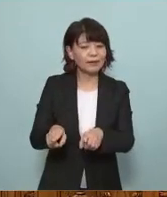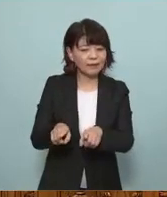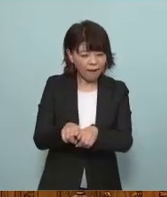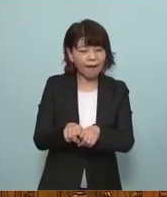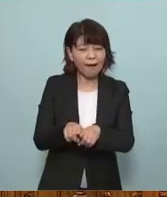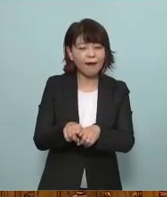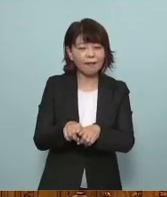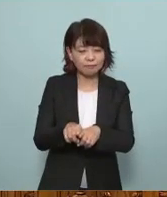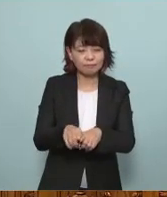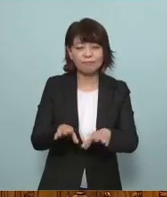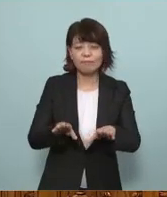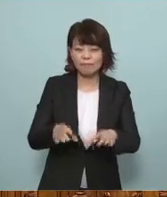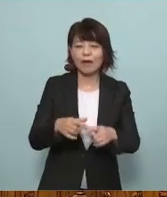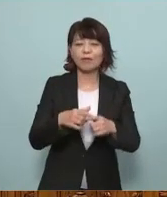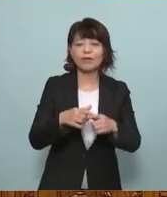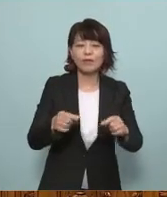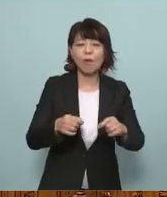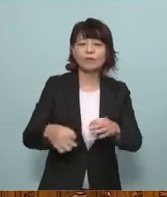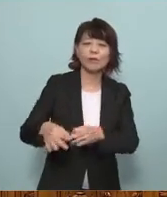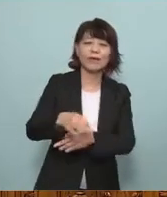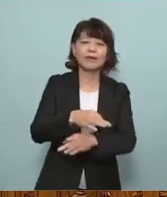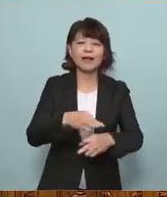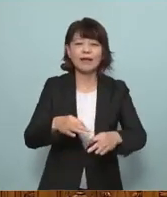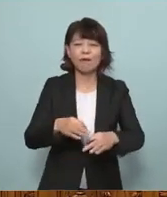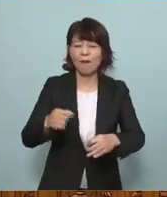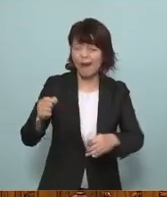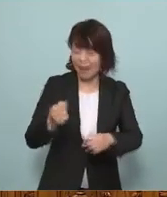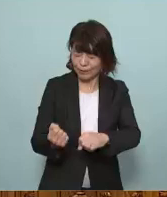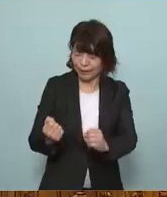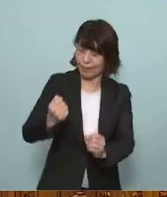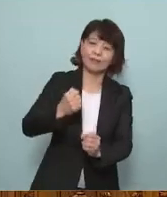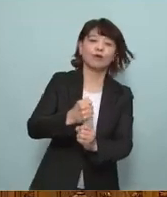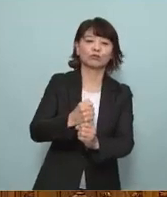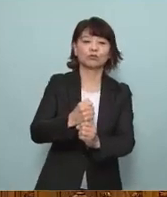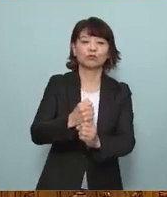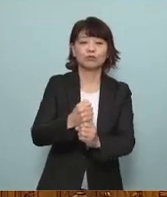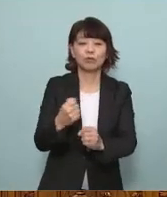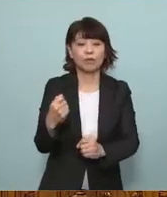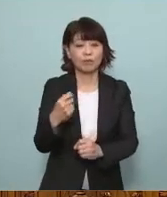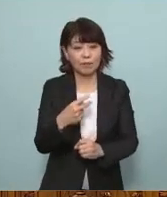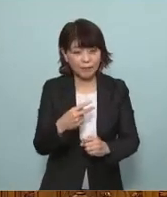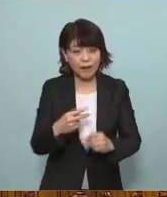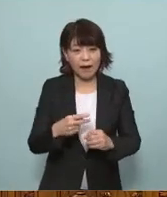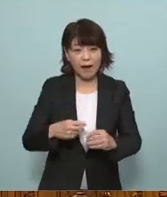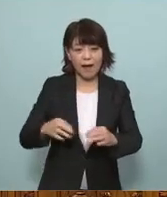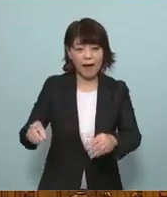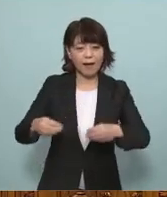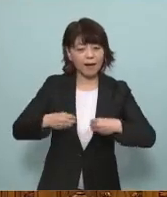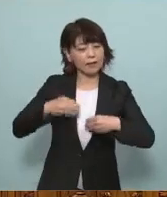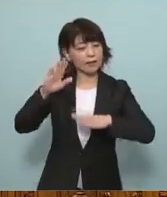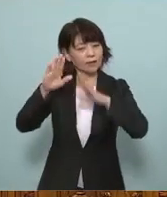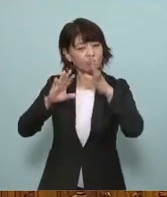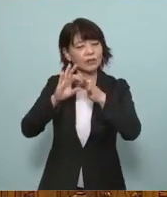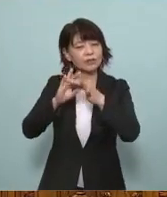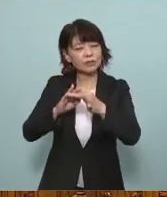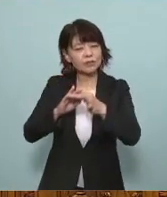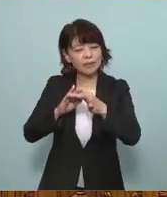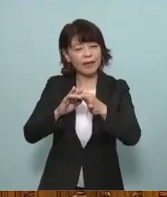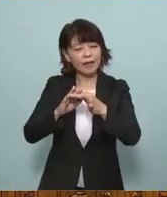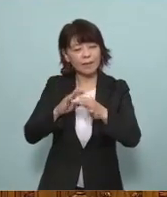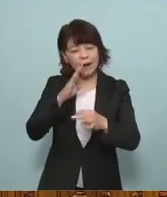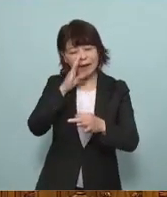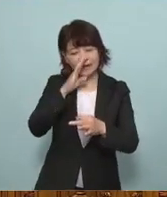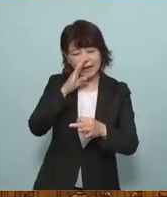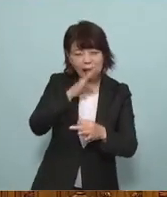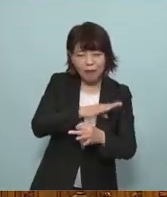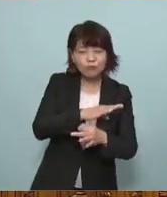ついた日本経済を一日も早く立て直す、あわせて感染状況について、最悪の事態を想定